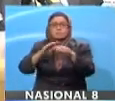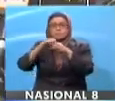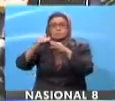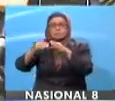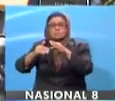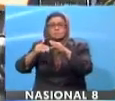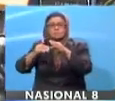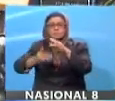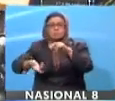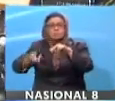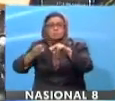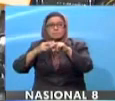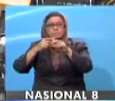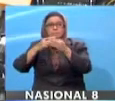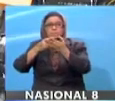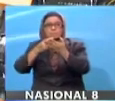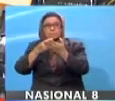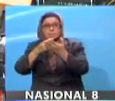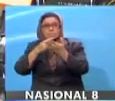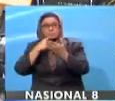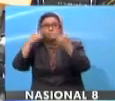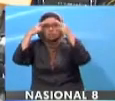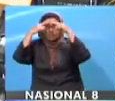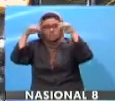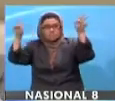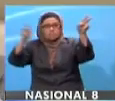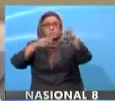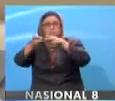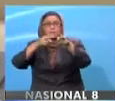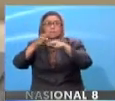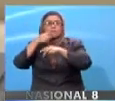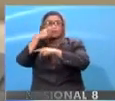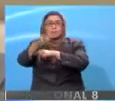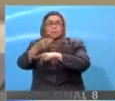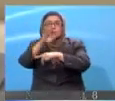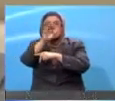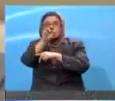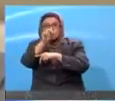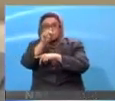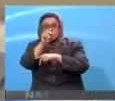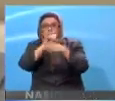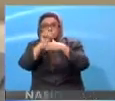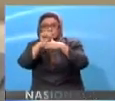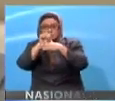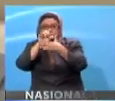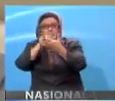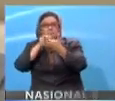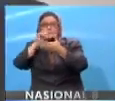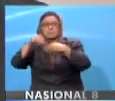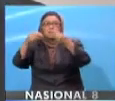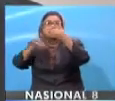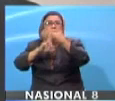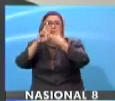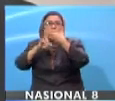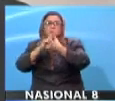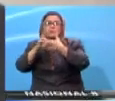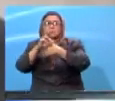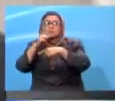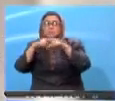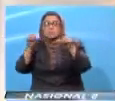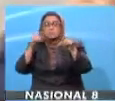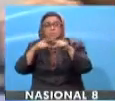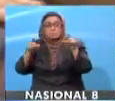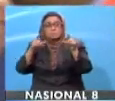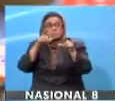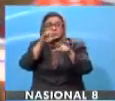Pengarah Urusan Kumpulan, Dato' Seri Muhammad Hassan Kamil yakin bon sukuk tersebut tidak memberi risiko sistemik meskipun Takaful masih